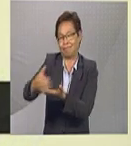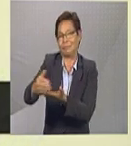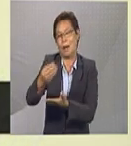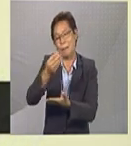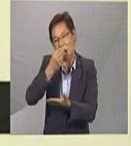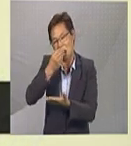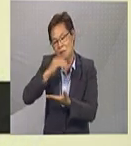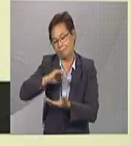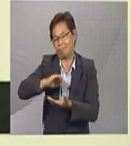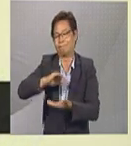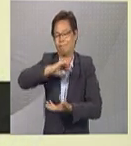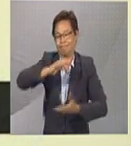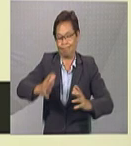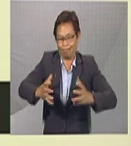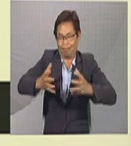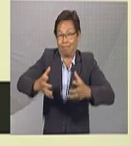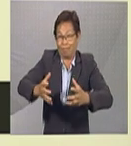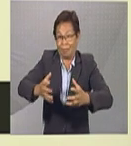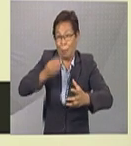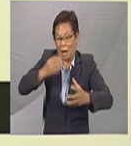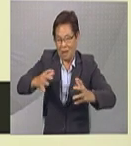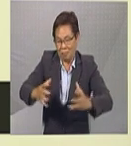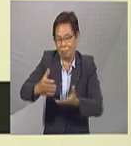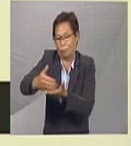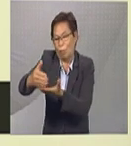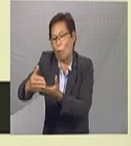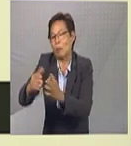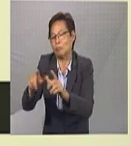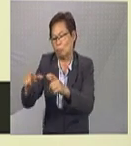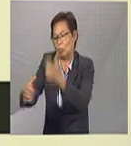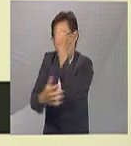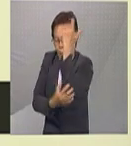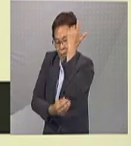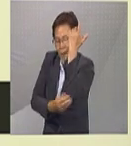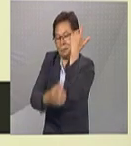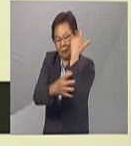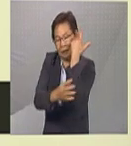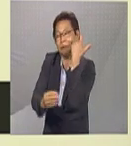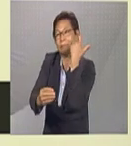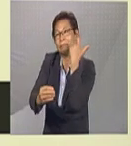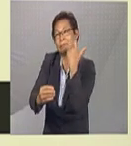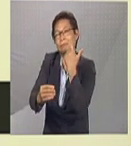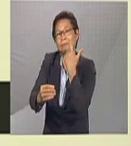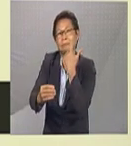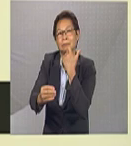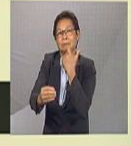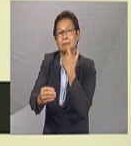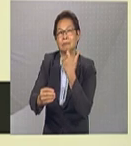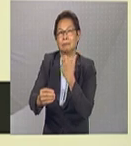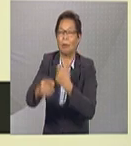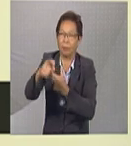bekalan makanan kepada golongan miskin ini dan juga mereka yang